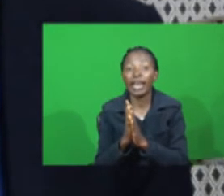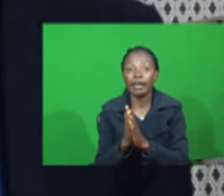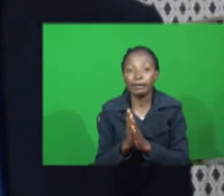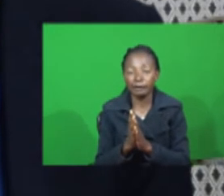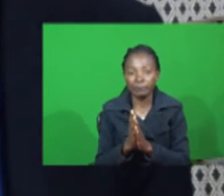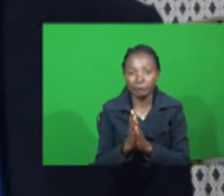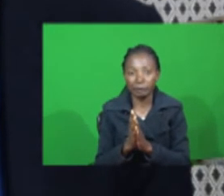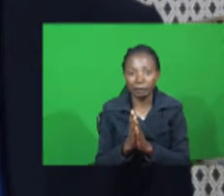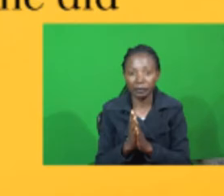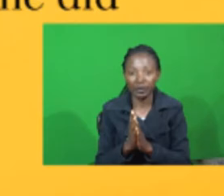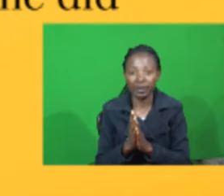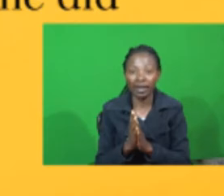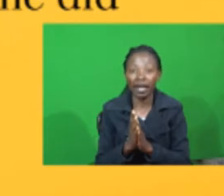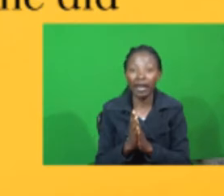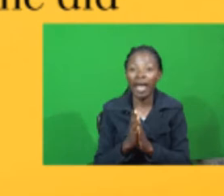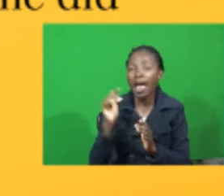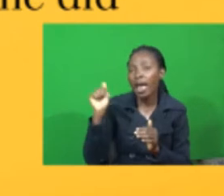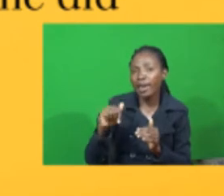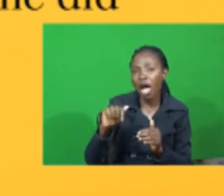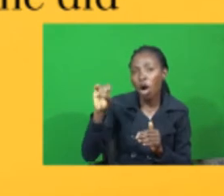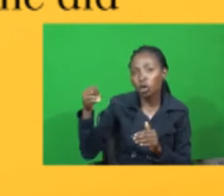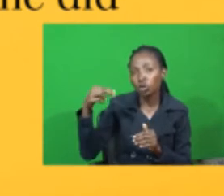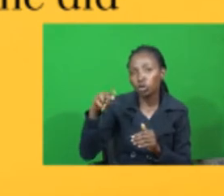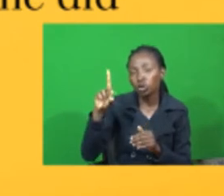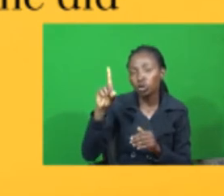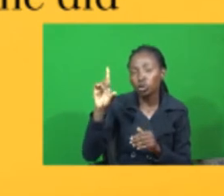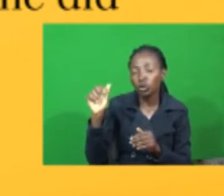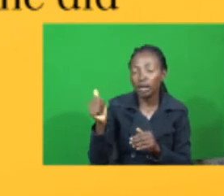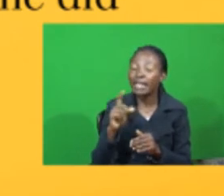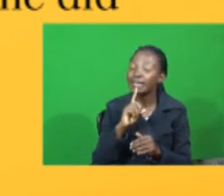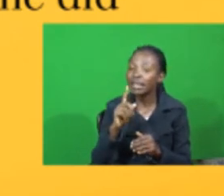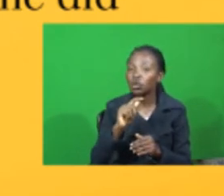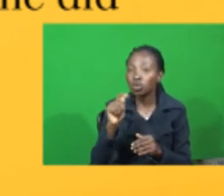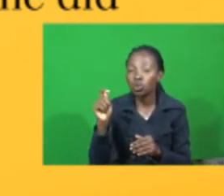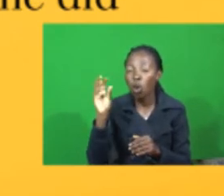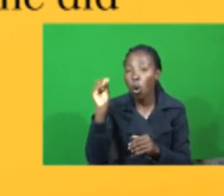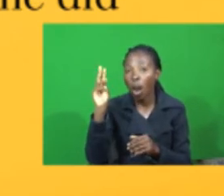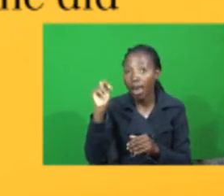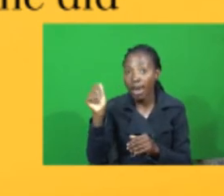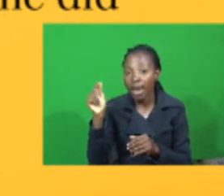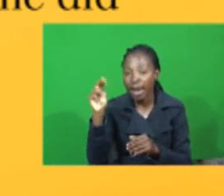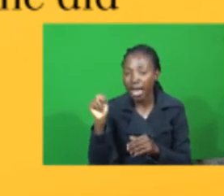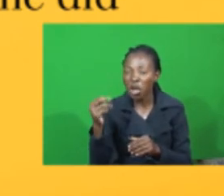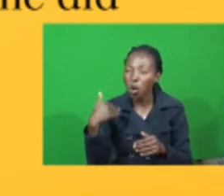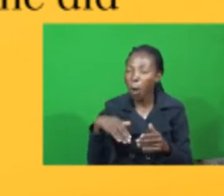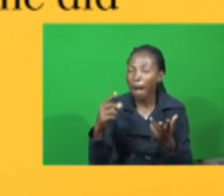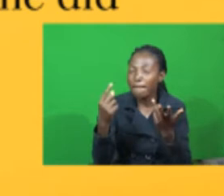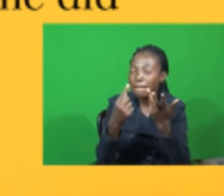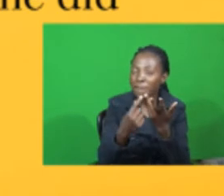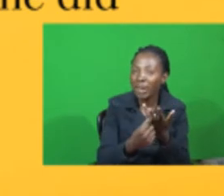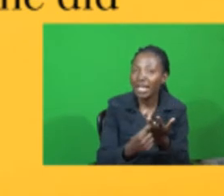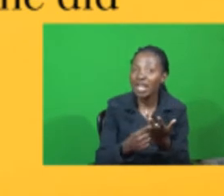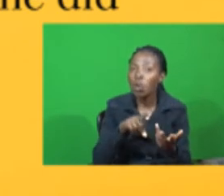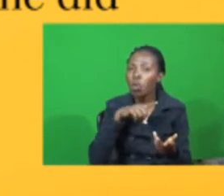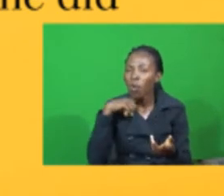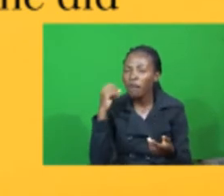ya 8 kuenda pa 10. Zvino Judha akati kuna Onani, pinda kumukadzi womukoma wako,